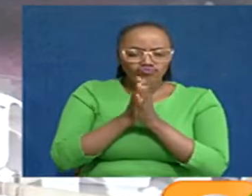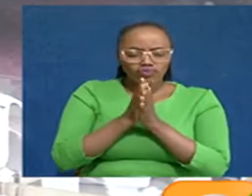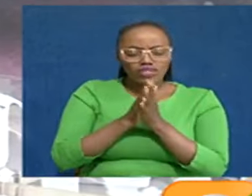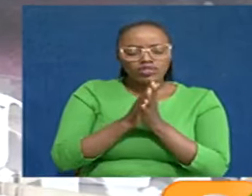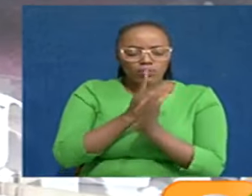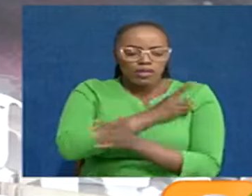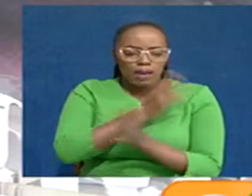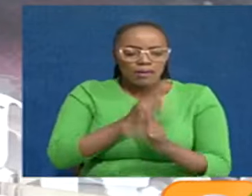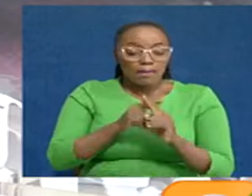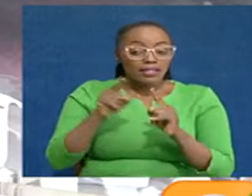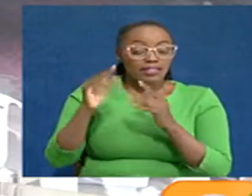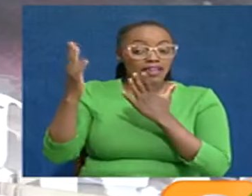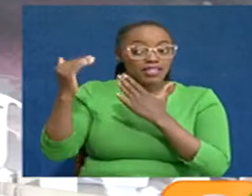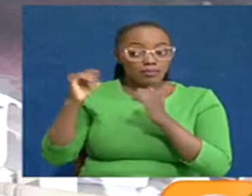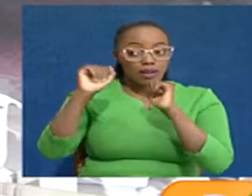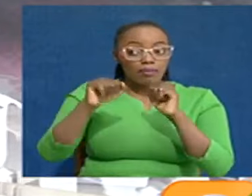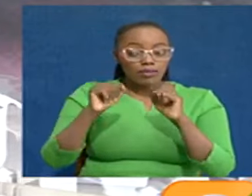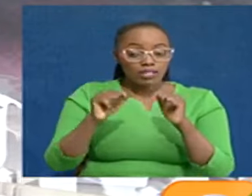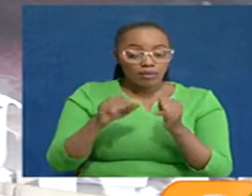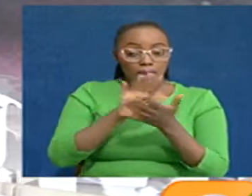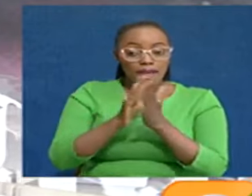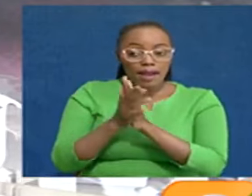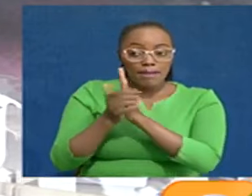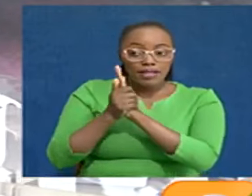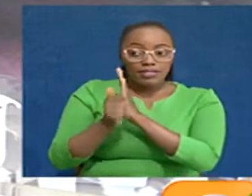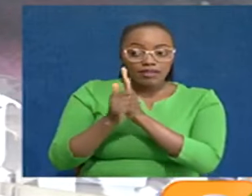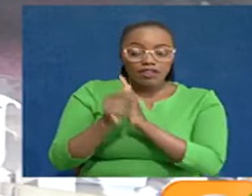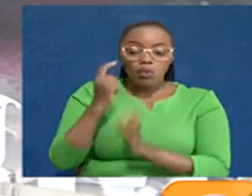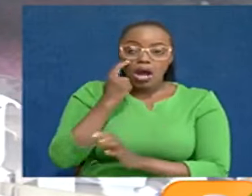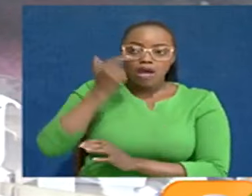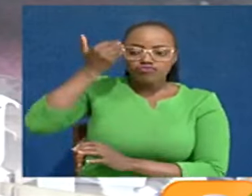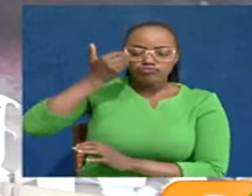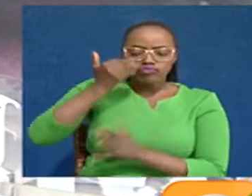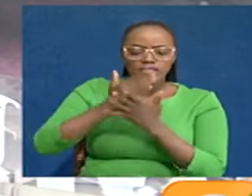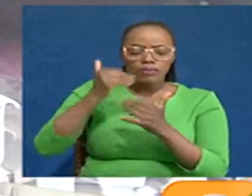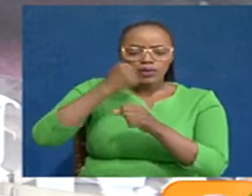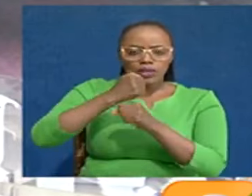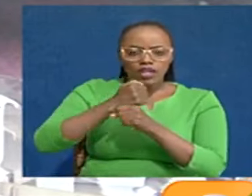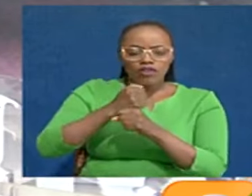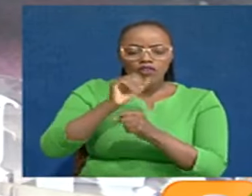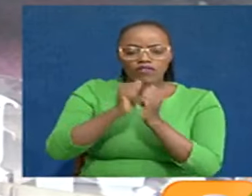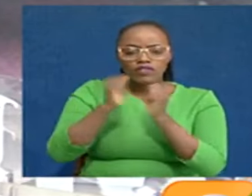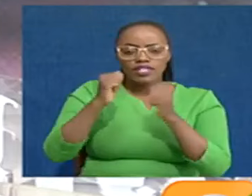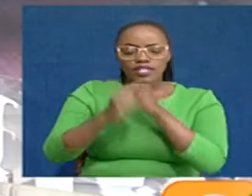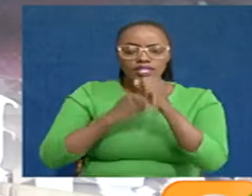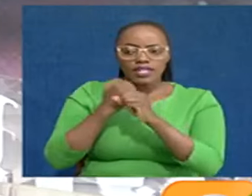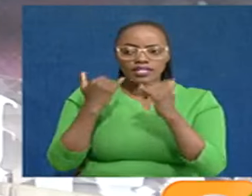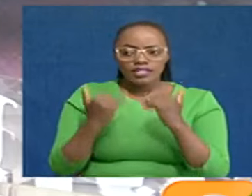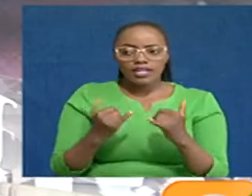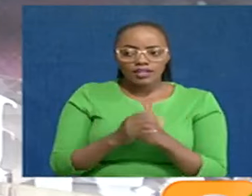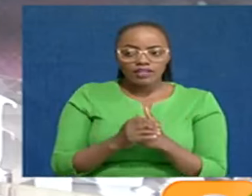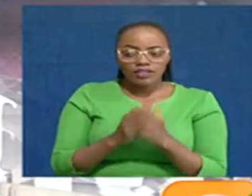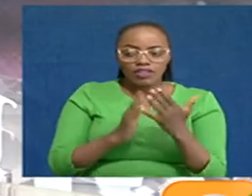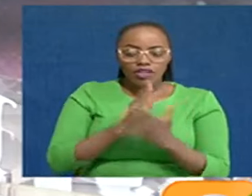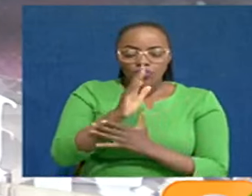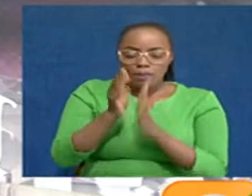utabibu, hakutarajia kwamba angeishia kuwa mtaalamu wa upasuaji wa macho, kazi ambayo ameifanya kwa miaka 15 sasa.